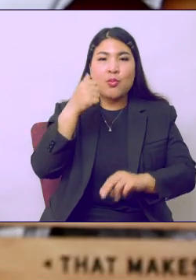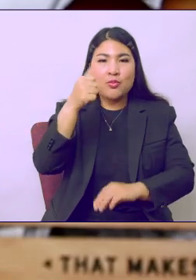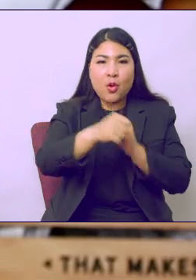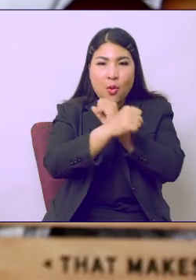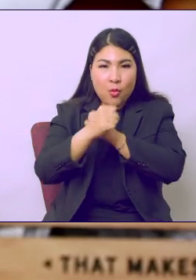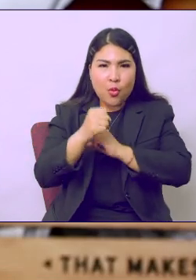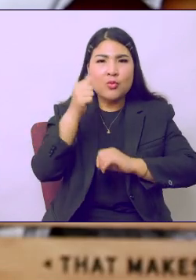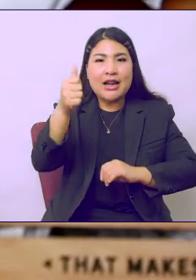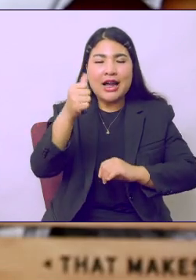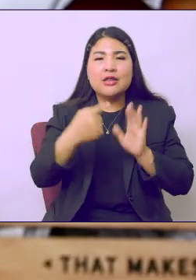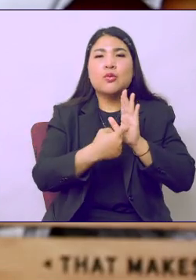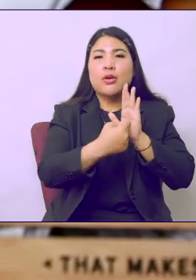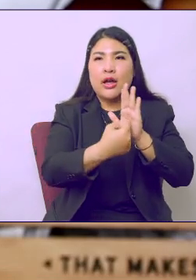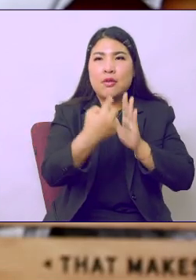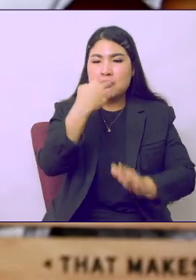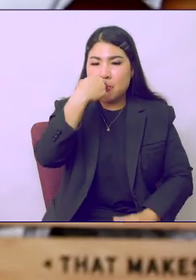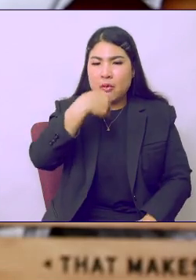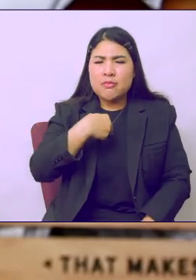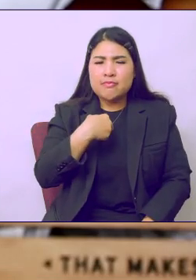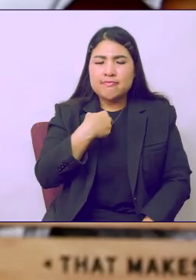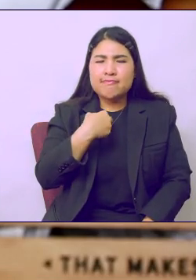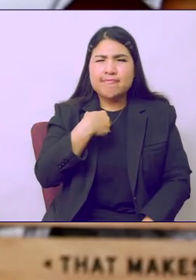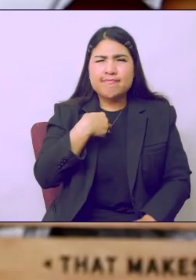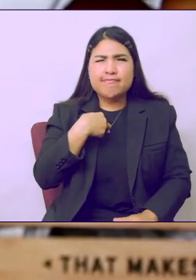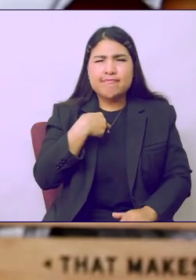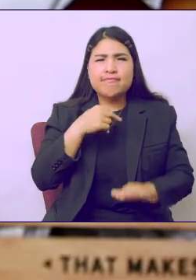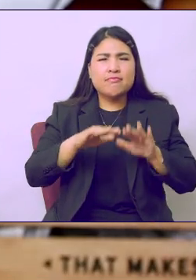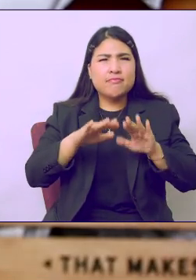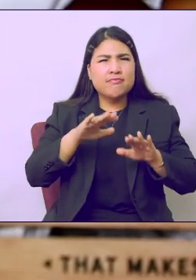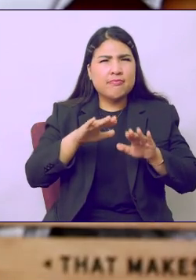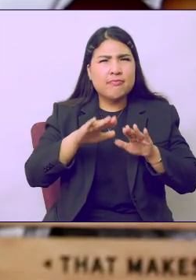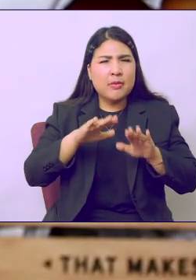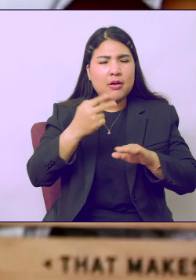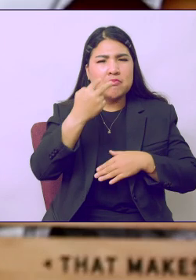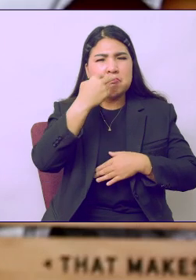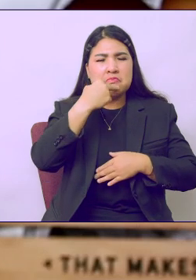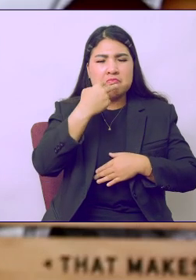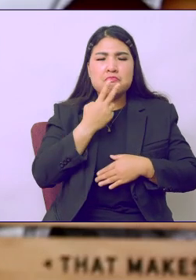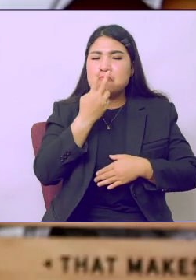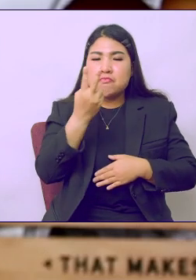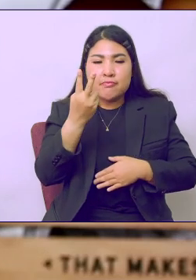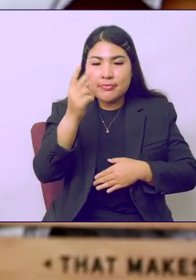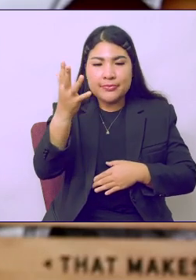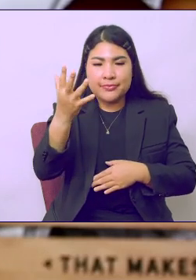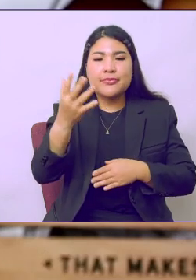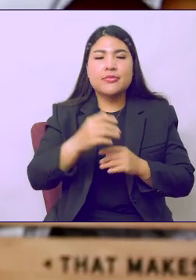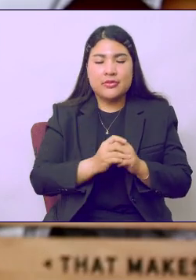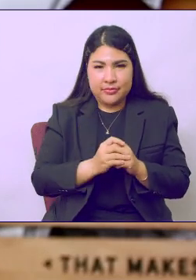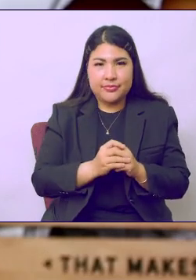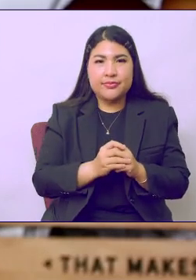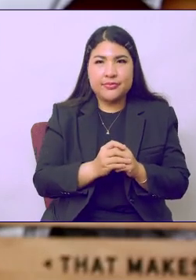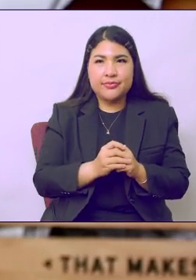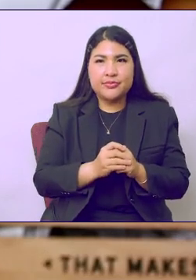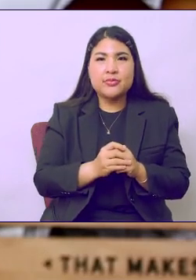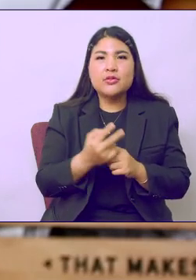โดยนะครับมีหายใจเข้ากักลมหายใจกักลมหายใจก็คือว่าไม่มีลมหายใจเข้าไม่มีลมหายใจออกอ่ะนะครับแล้วก็มีการ